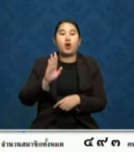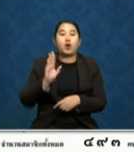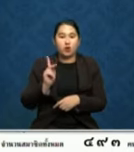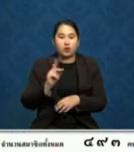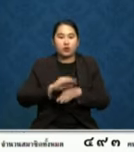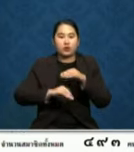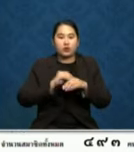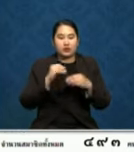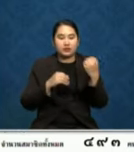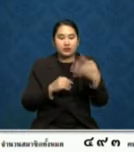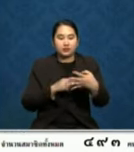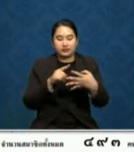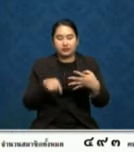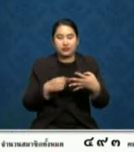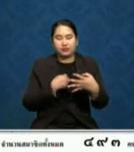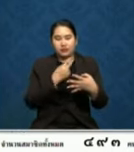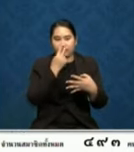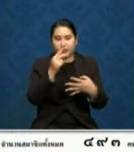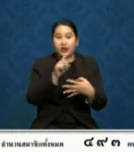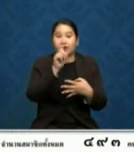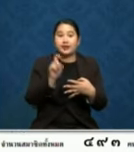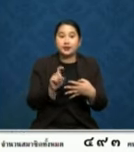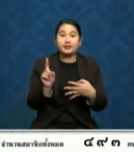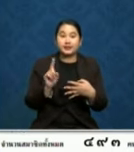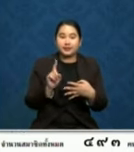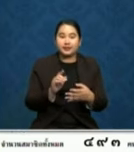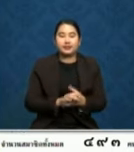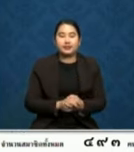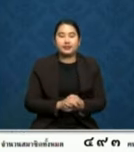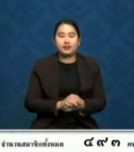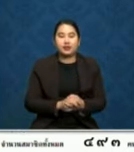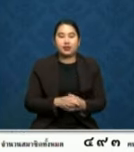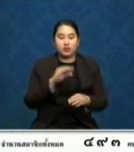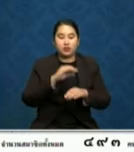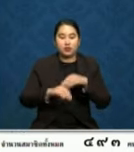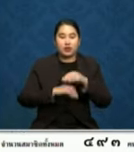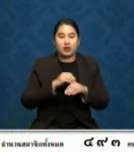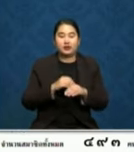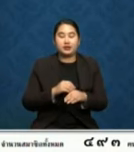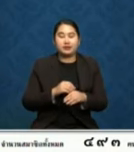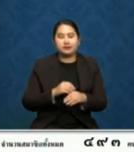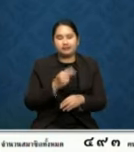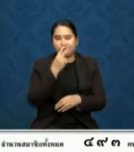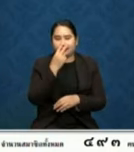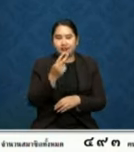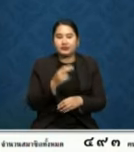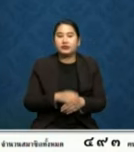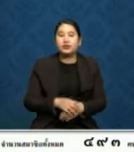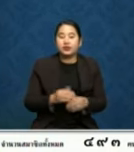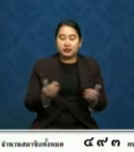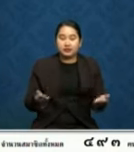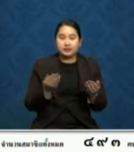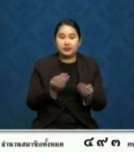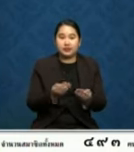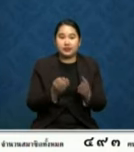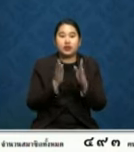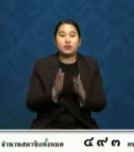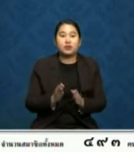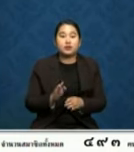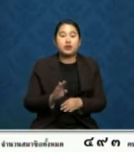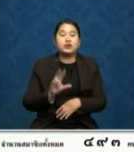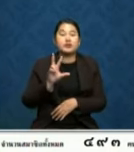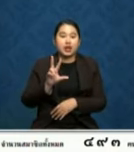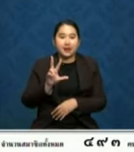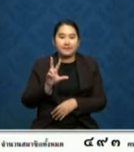โครงการนะคะเป็นที่น่าสังเกตค่ะว่า 3ใน 4โครงการเนี่ยมีผู้ยื่นราคากลาง 3รายซึ่ง